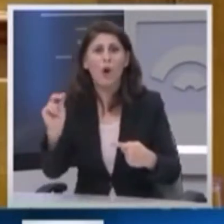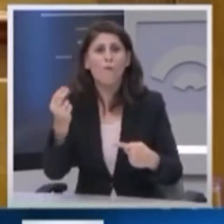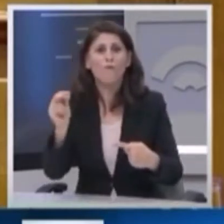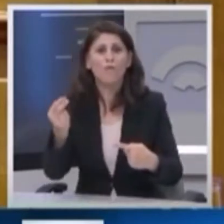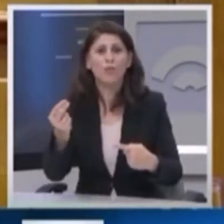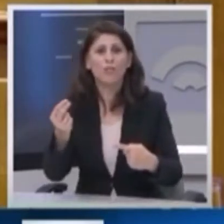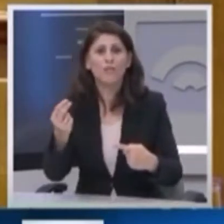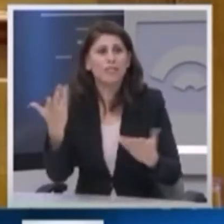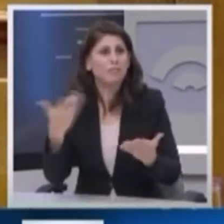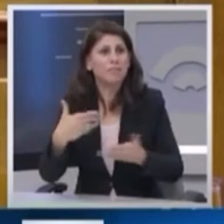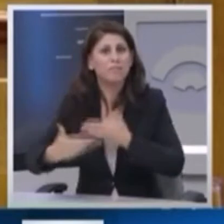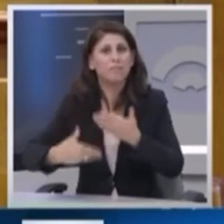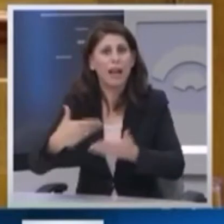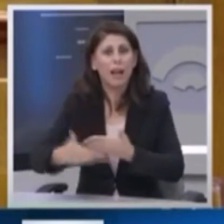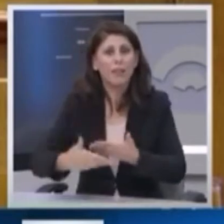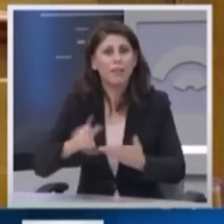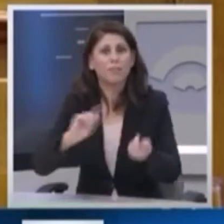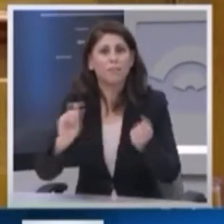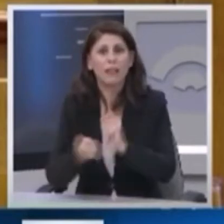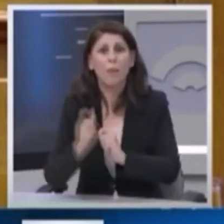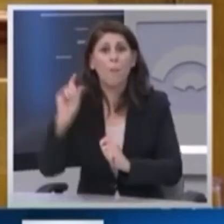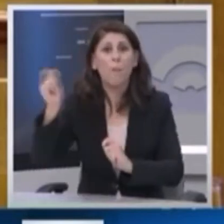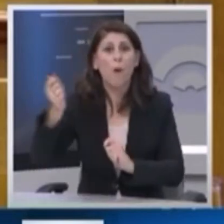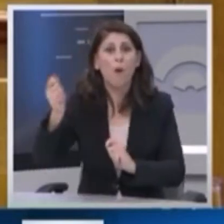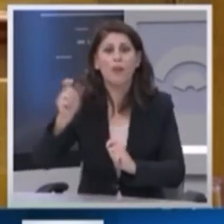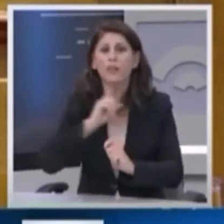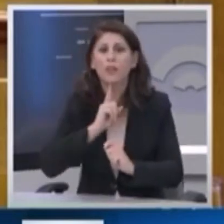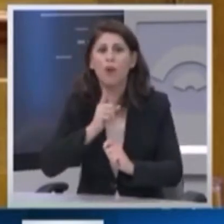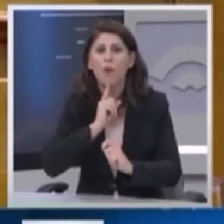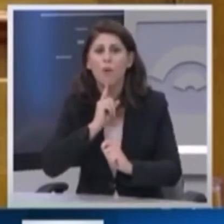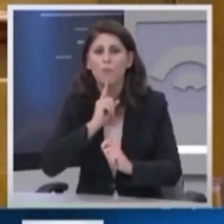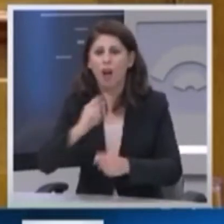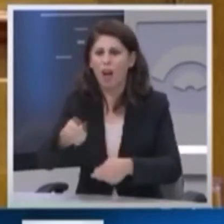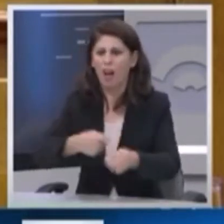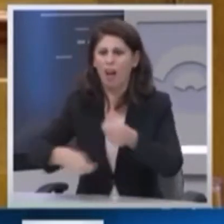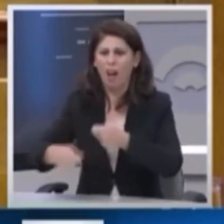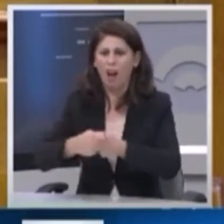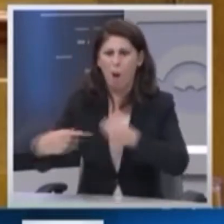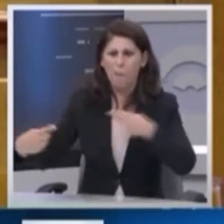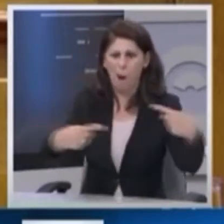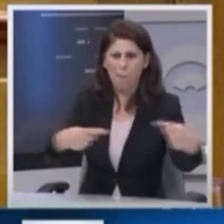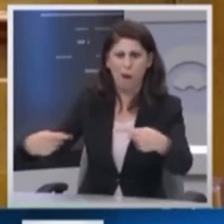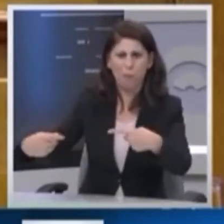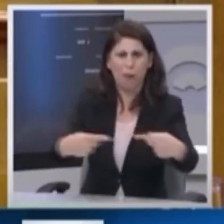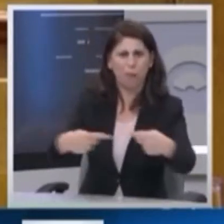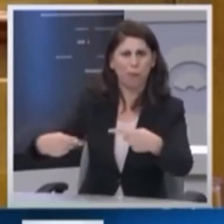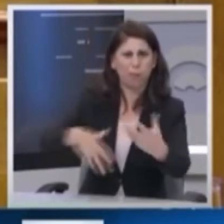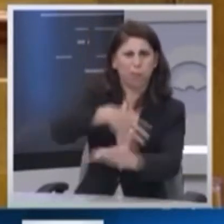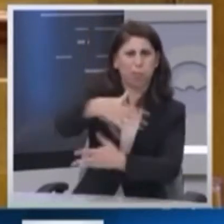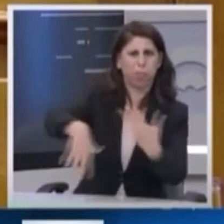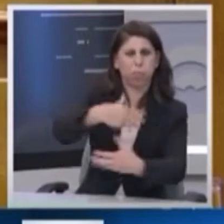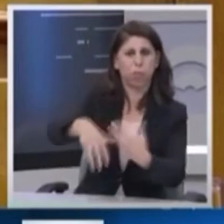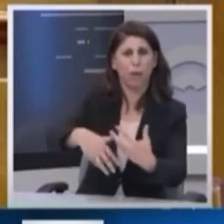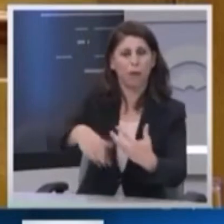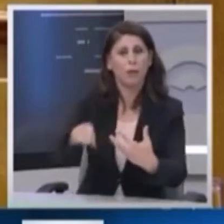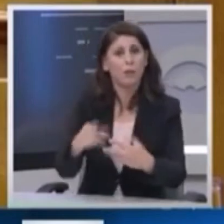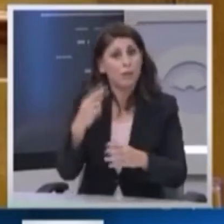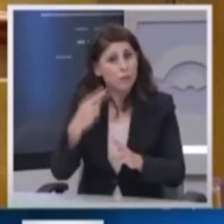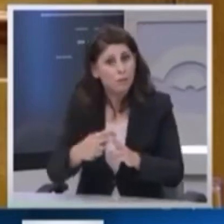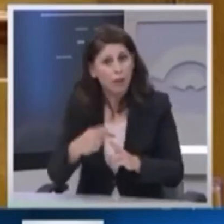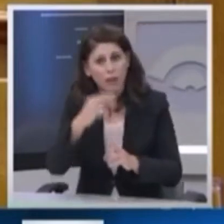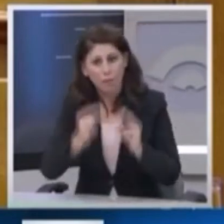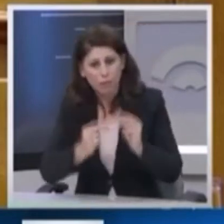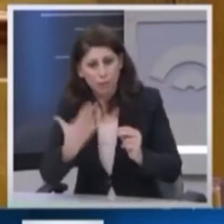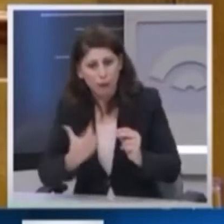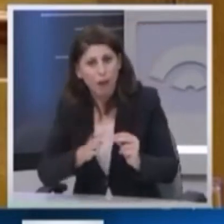ήθη και μετατρέπει την πολιτική σε αρένα αγοραίας αντιπαράθεσης, εν μέσω σημαντικών προβλημάτων που βιώνει